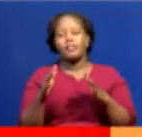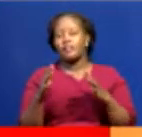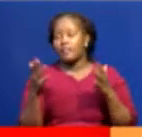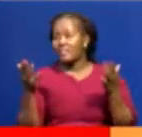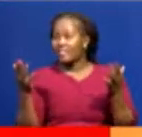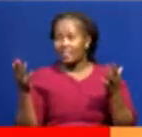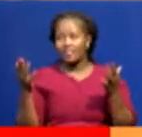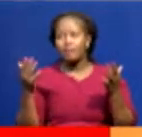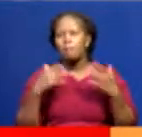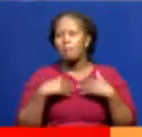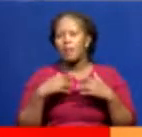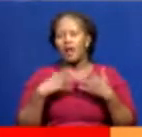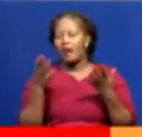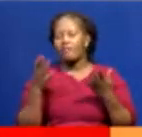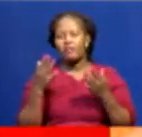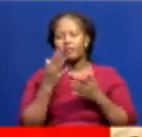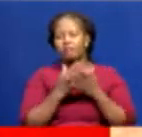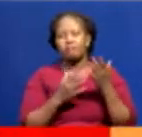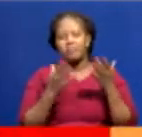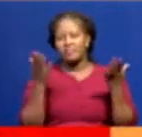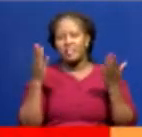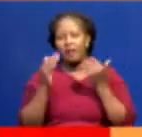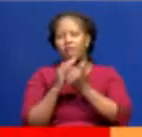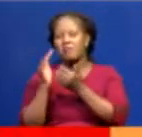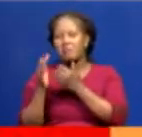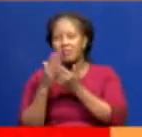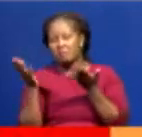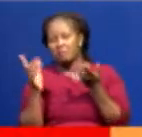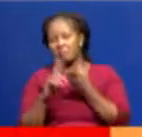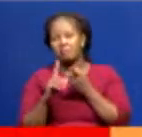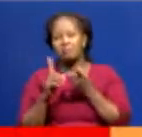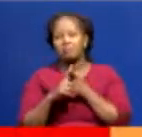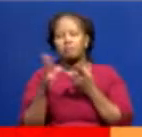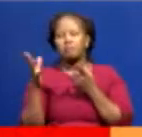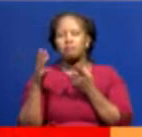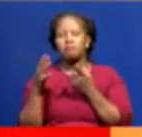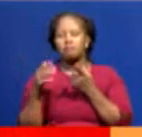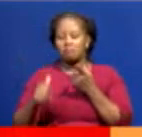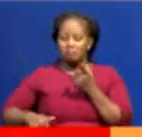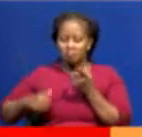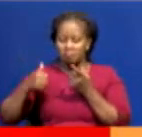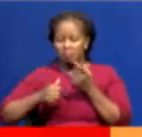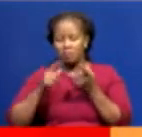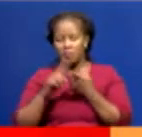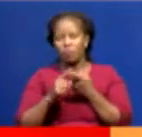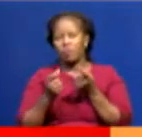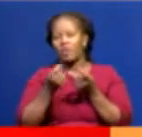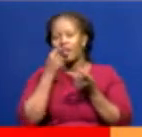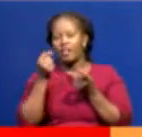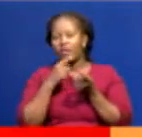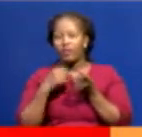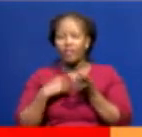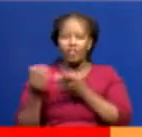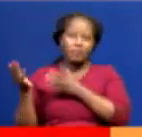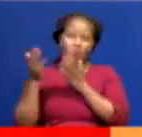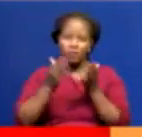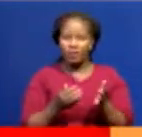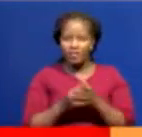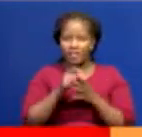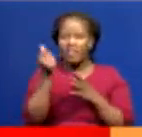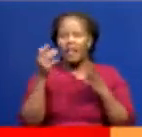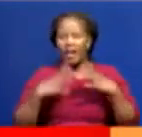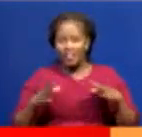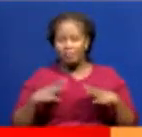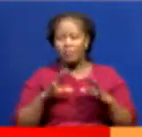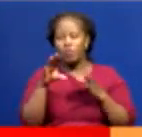wanakuwa na ubinafsi mwingi sana. Unapata dawa zimeletwa, watu wamefanya ukarabati, wamechukua dawa,